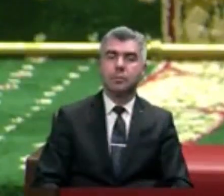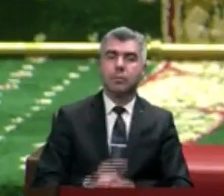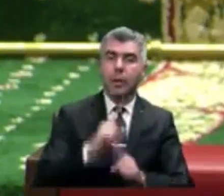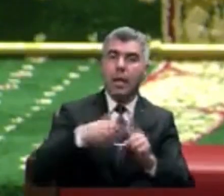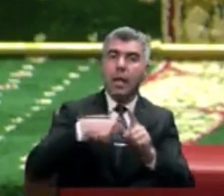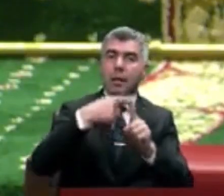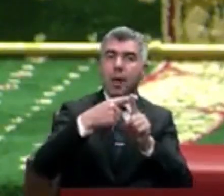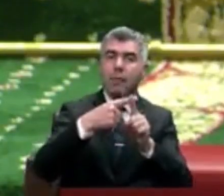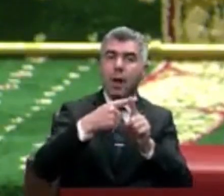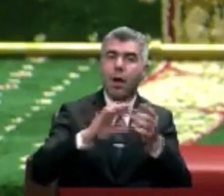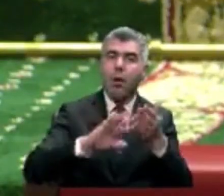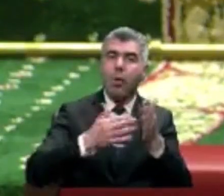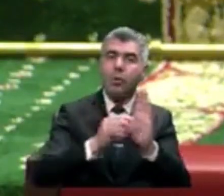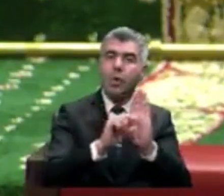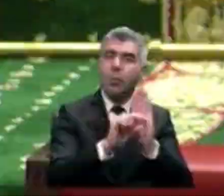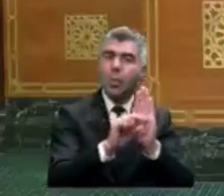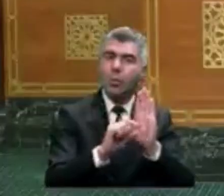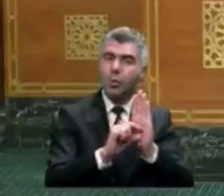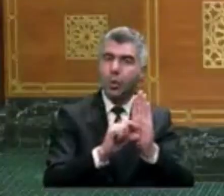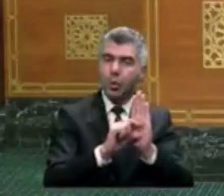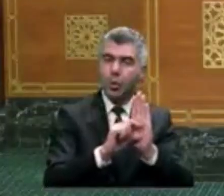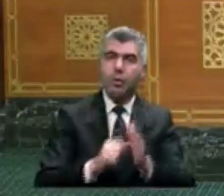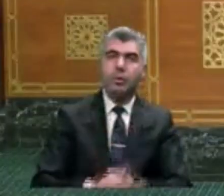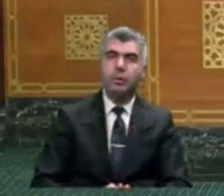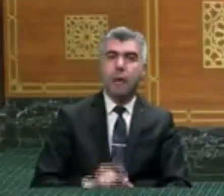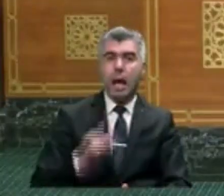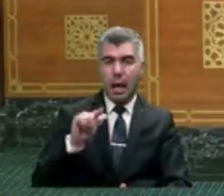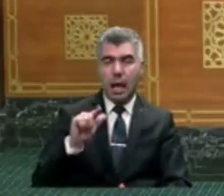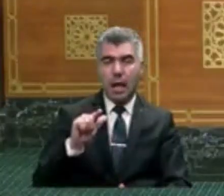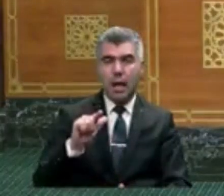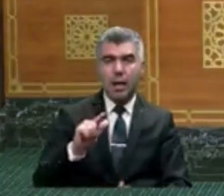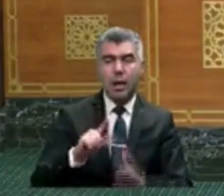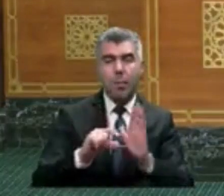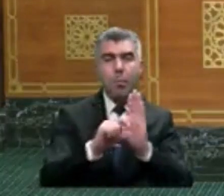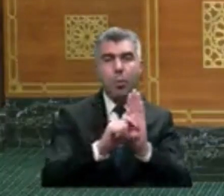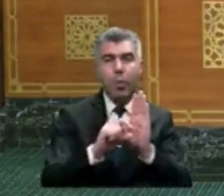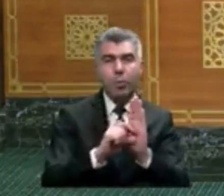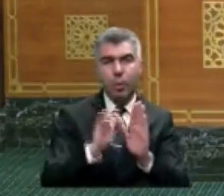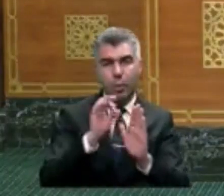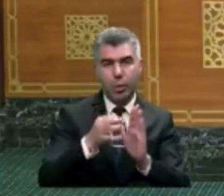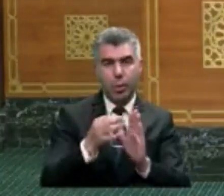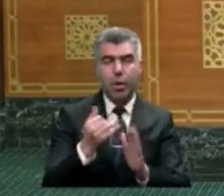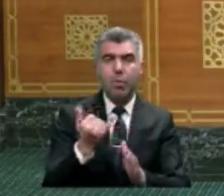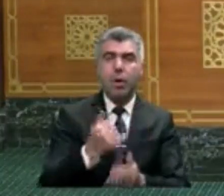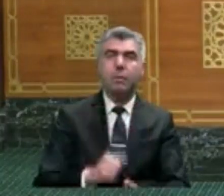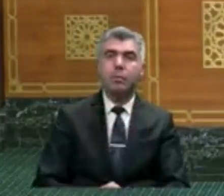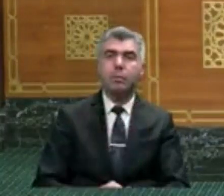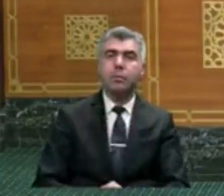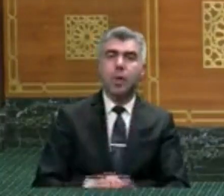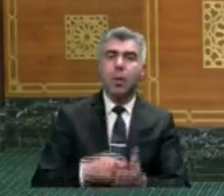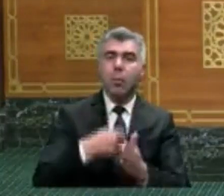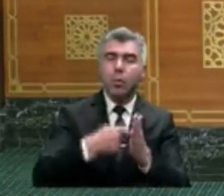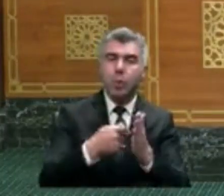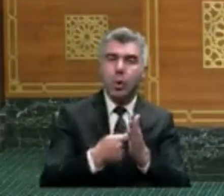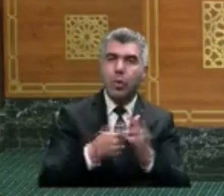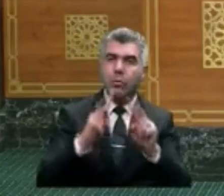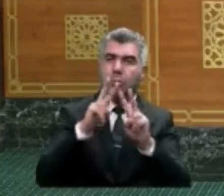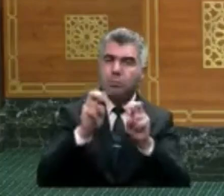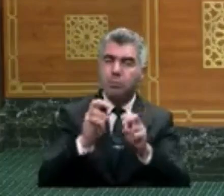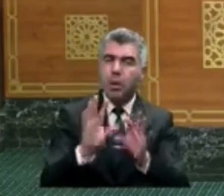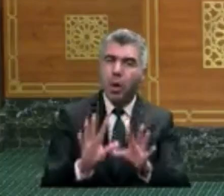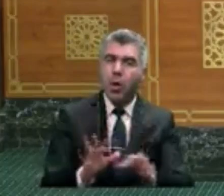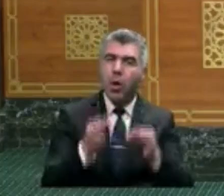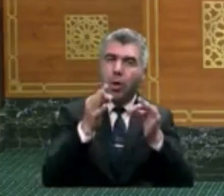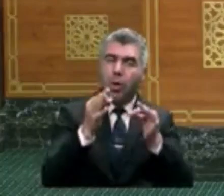لهذ الموضوعات كاين مواضيع اخرى لا تقل اهميه وتخص مشاريع البحث والتطوير